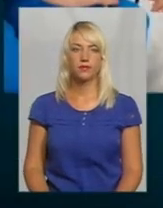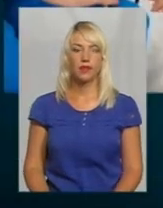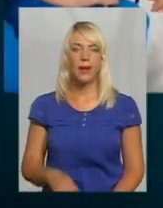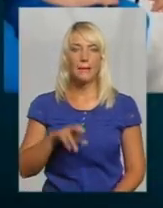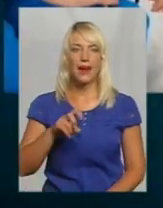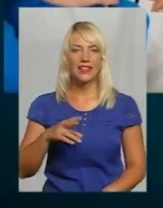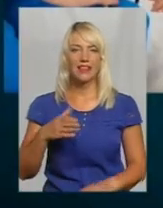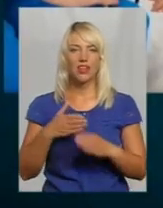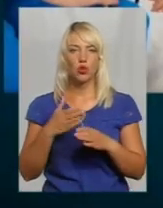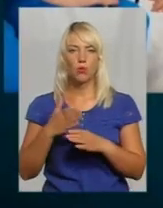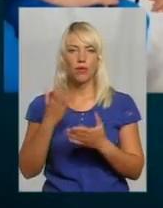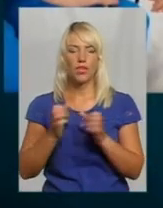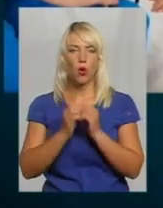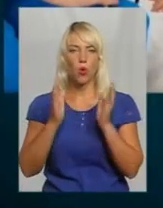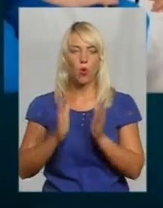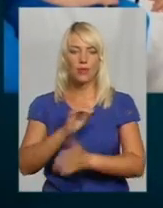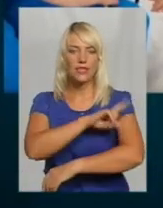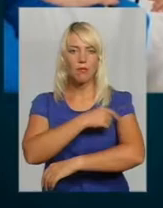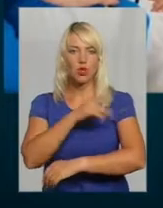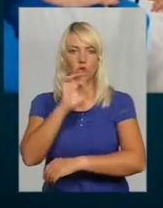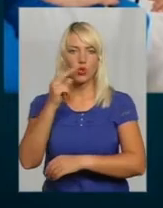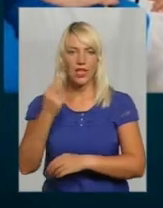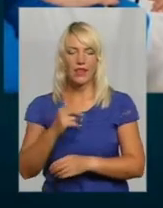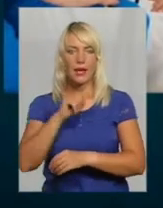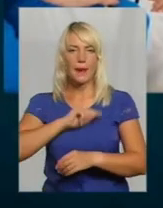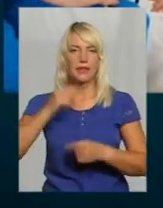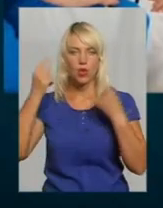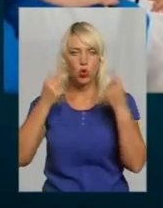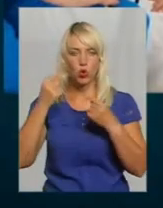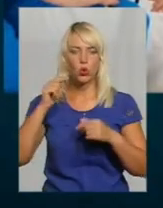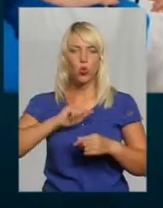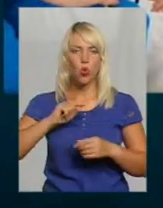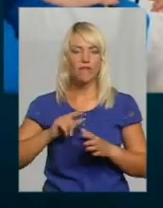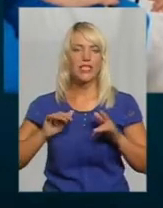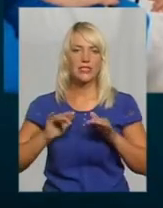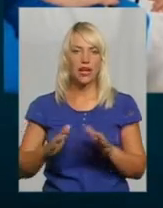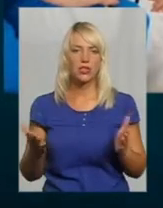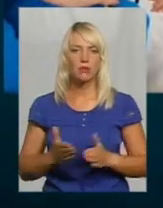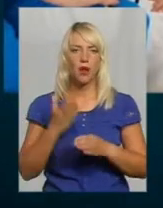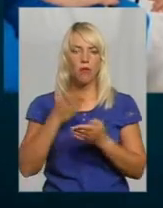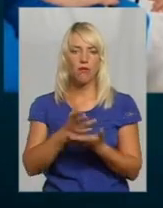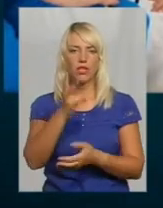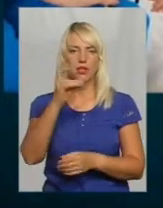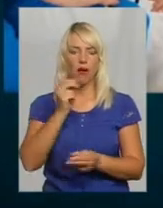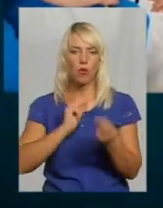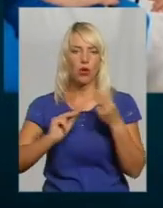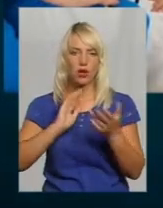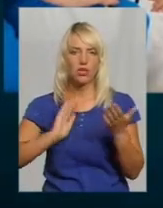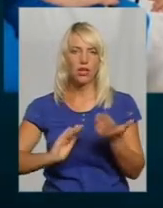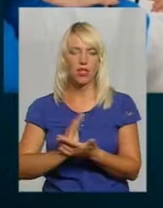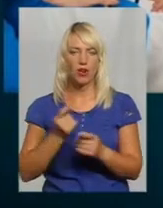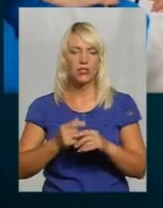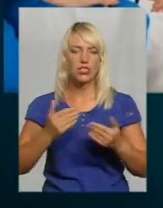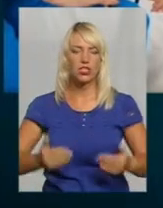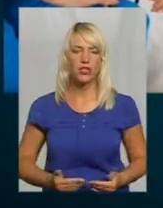Паліативна допомога є комплексом медичних, соціальних, психологічних та духовних заходів, спрямованих на покращення якості життя